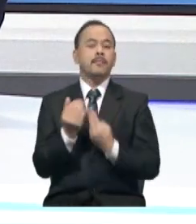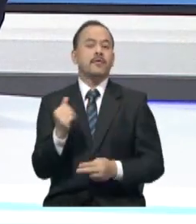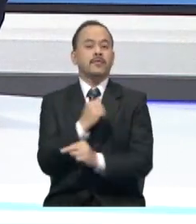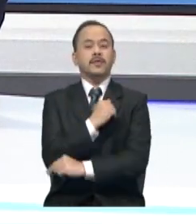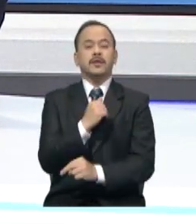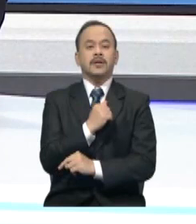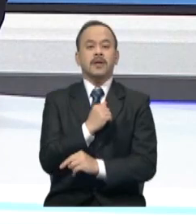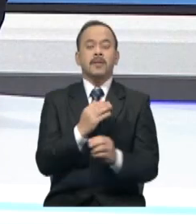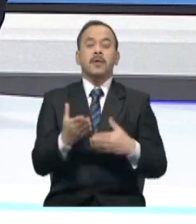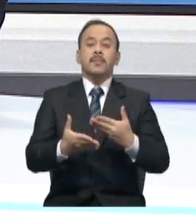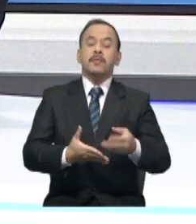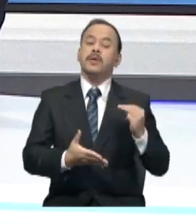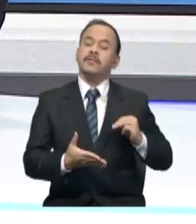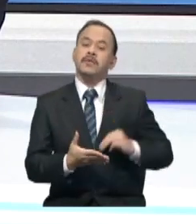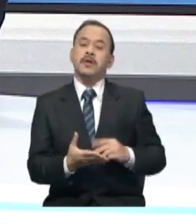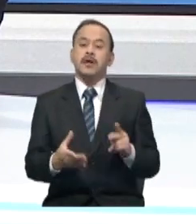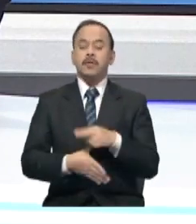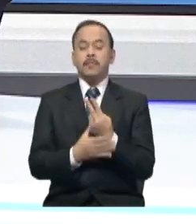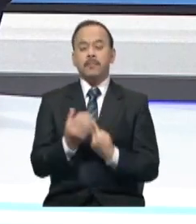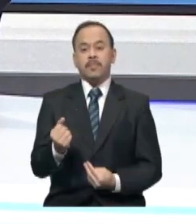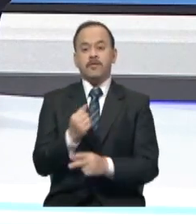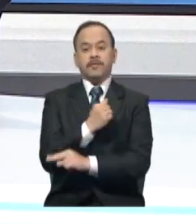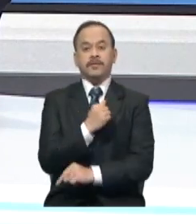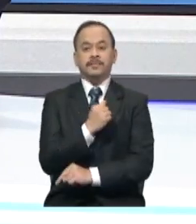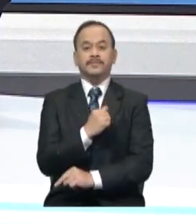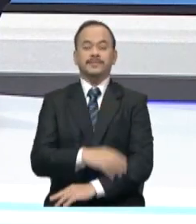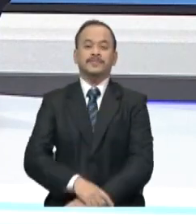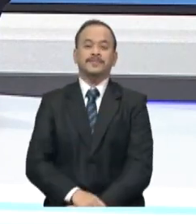negara yang membawa manfaat kepada kedua-dua belah pihak.